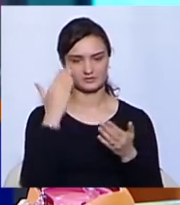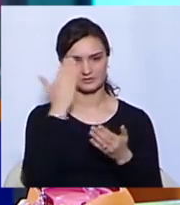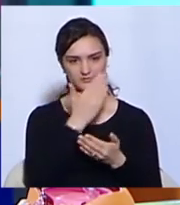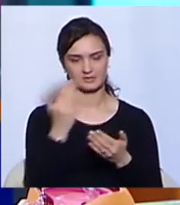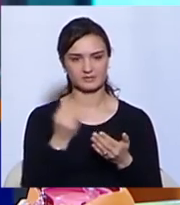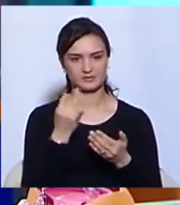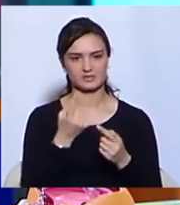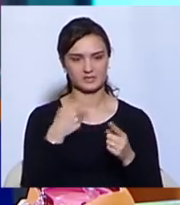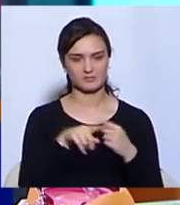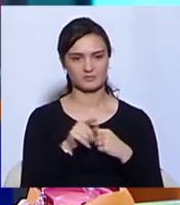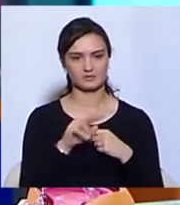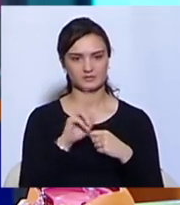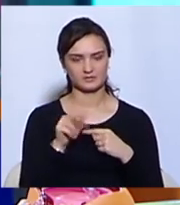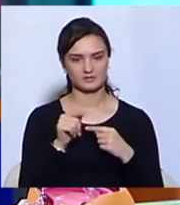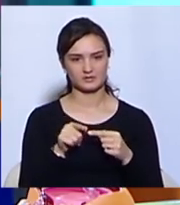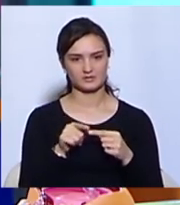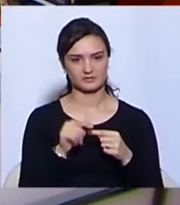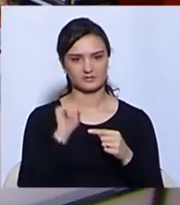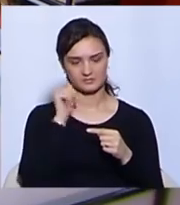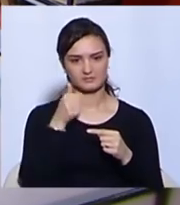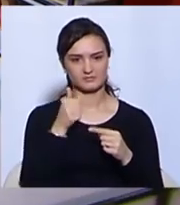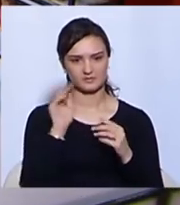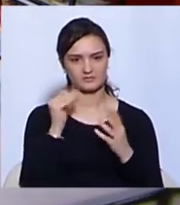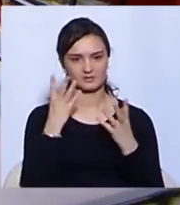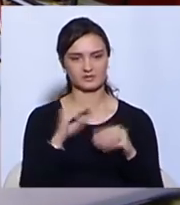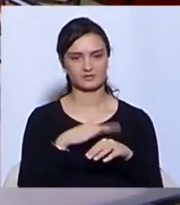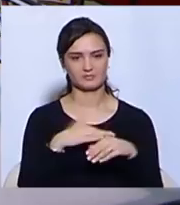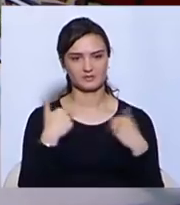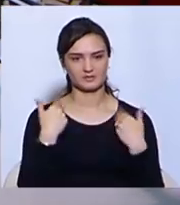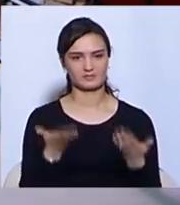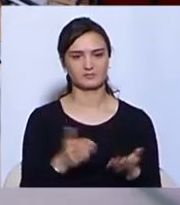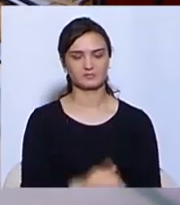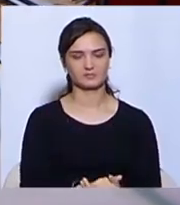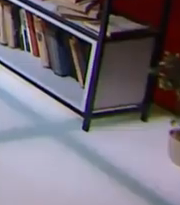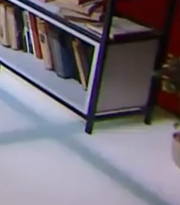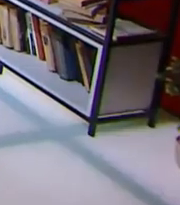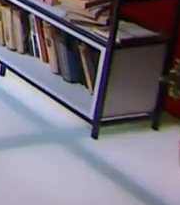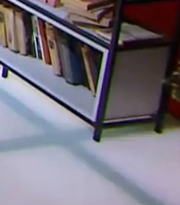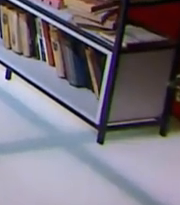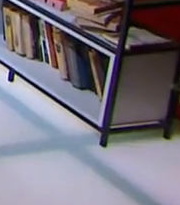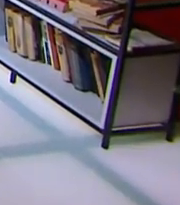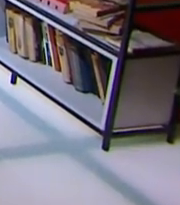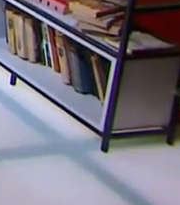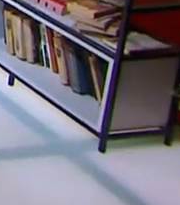საზოგადოების ინტერესიდან გამომდინარე. ხვალამდე ნახვამდის ღეგზობას გისურვებთ.